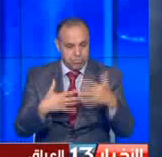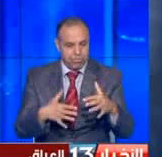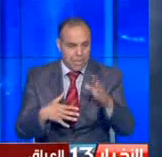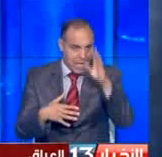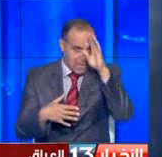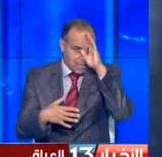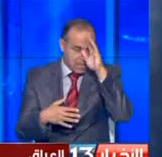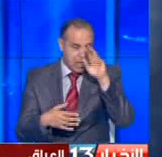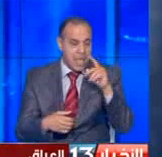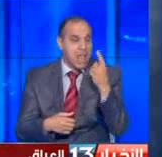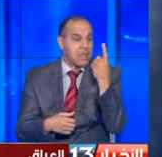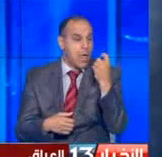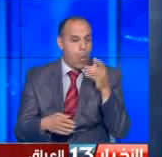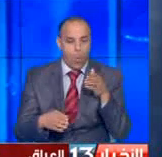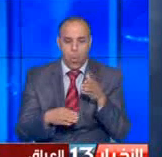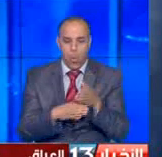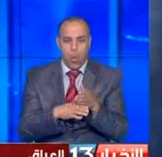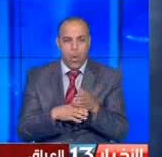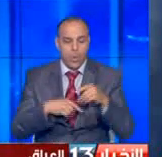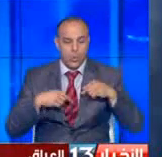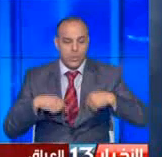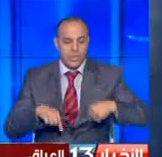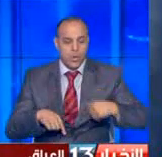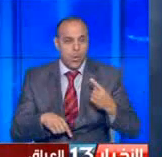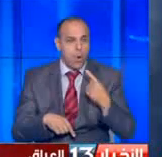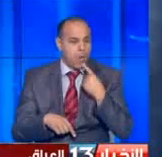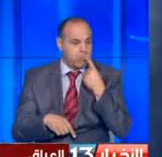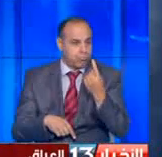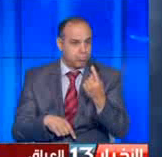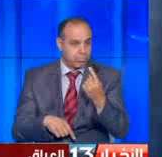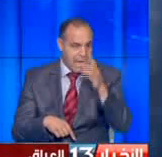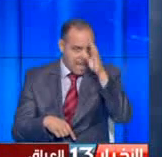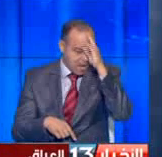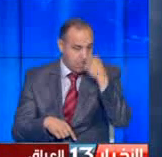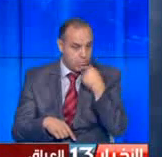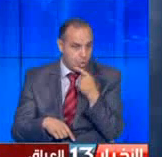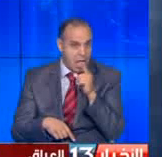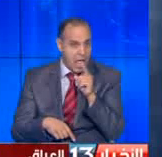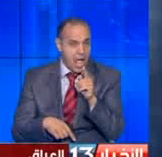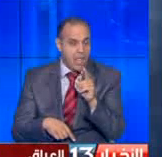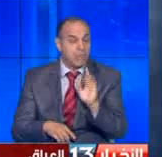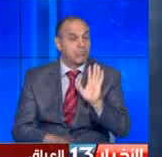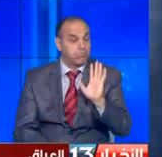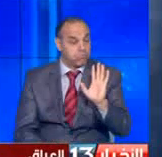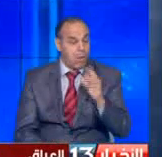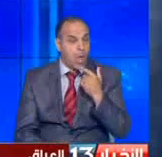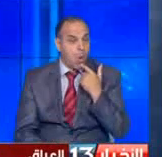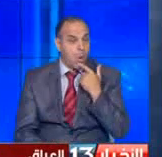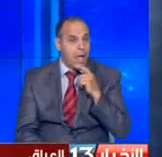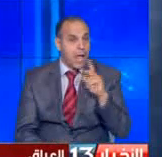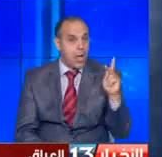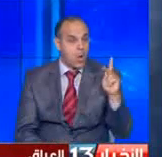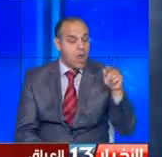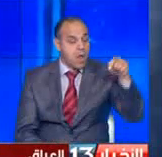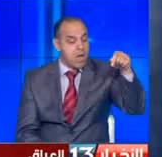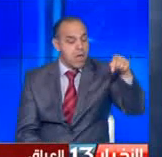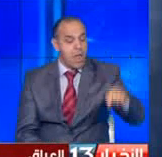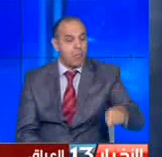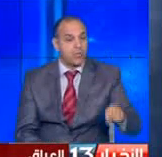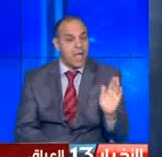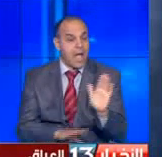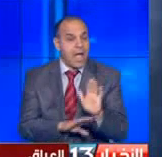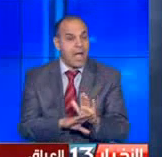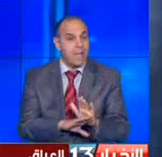امتدت اربع وعشرين ساعه اصدر رئيس الوزراء العراقي حيدر العبادي الذي قال ان عمليه كركوك ضروريه لحمايه